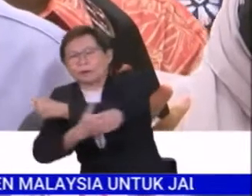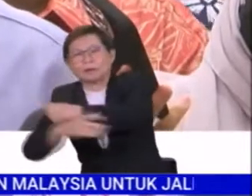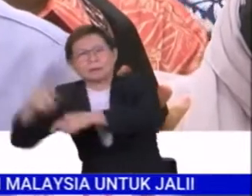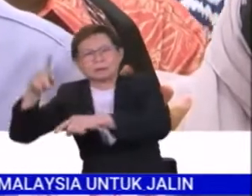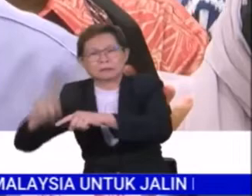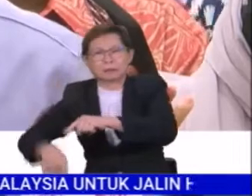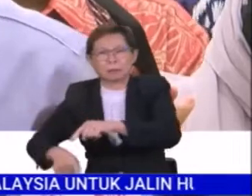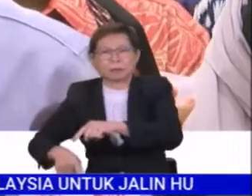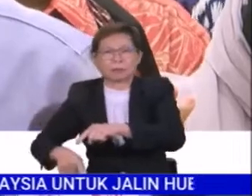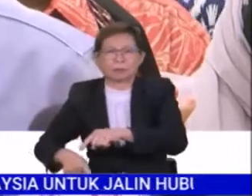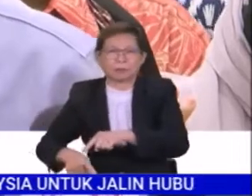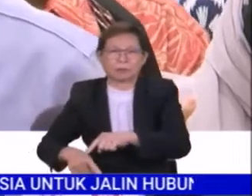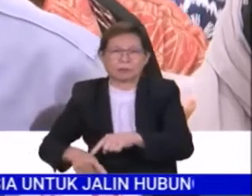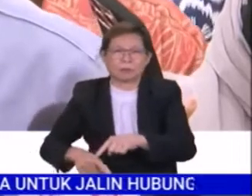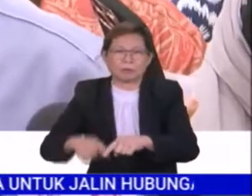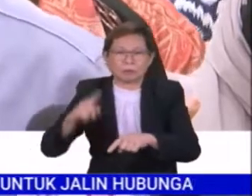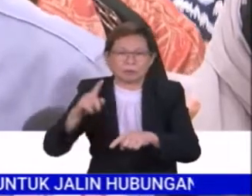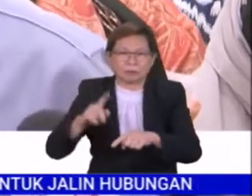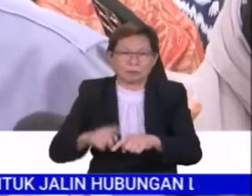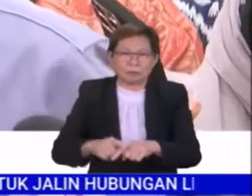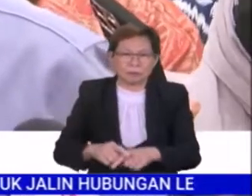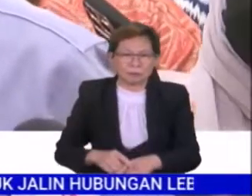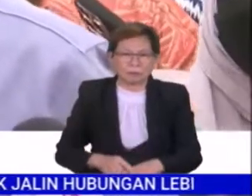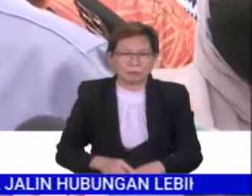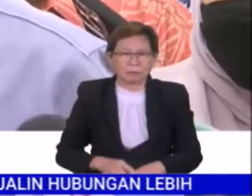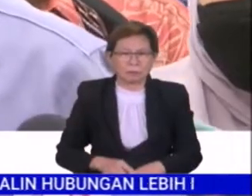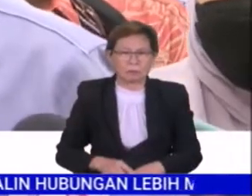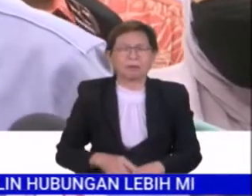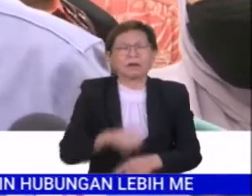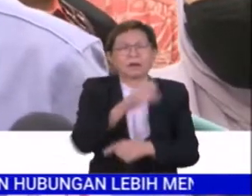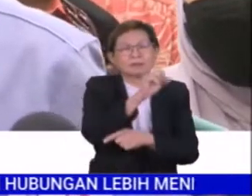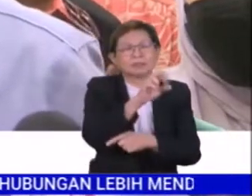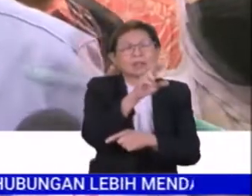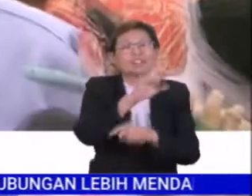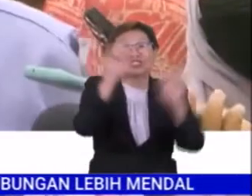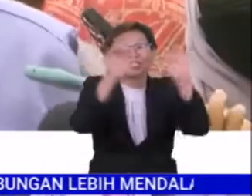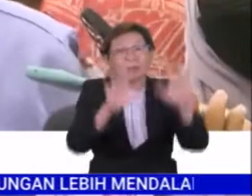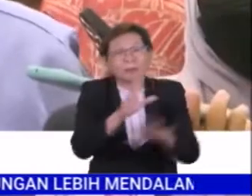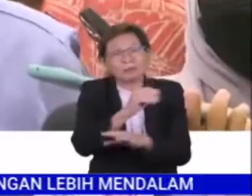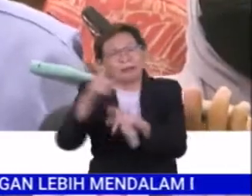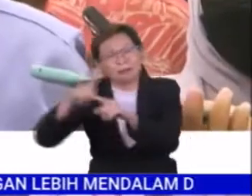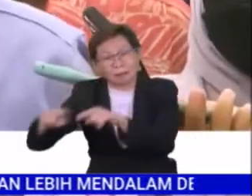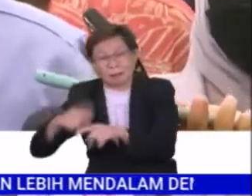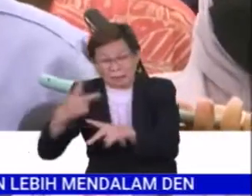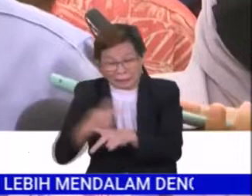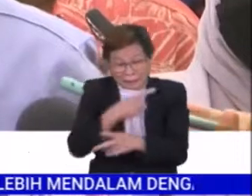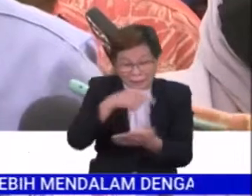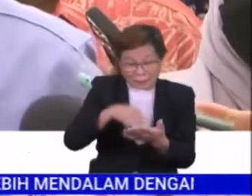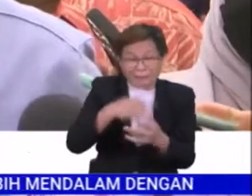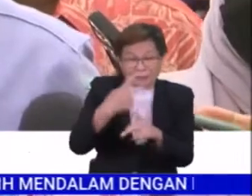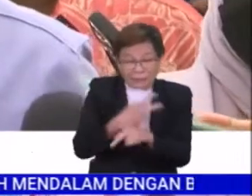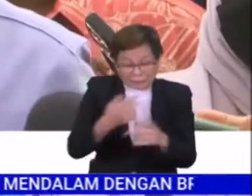dapat mengatasi isu banjir di Raja Agama, Seri Muda dan sebagainya. Maka